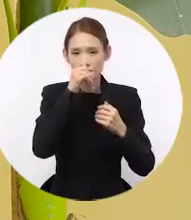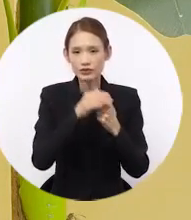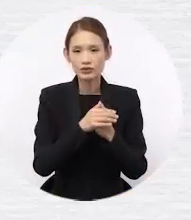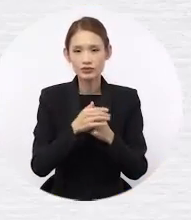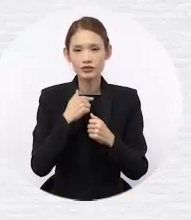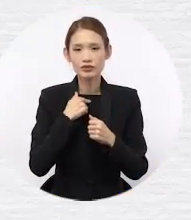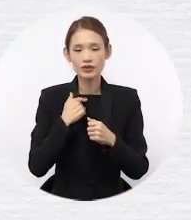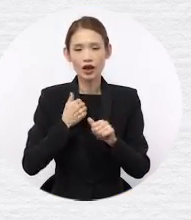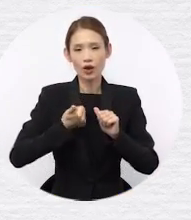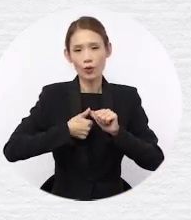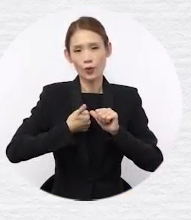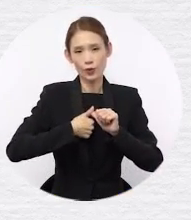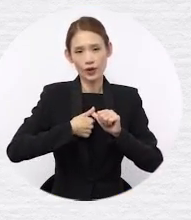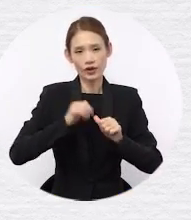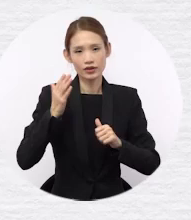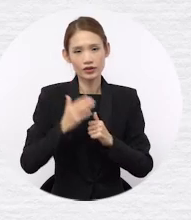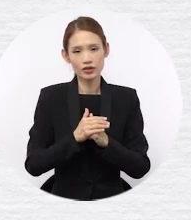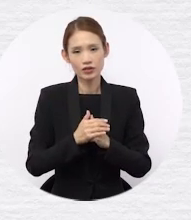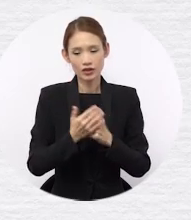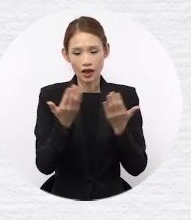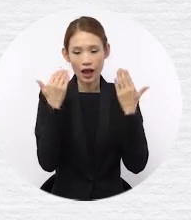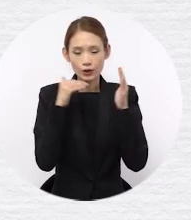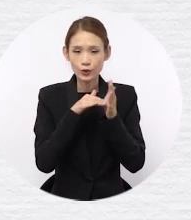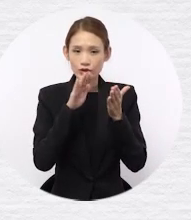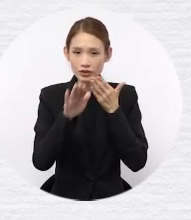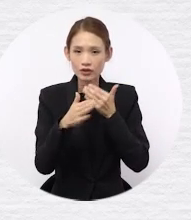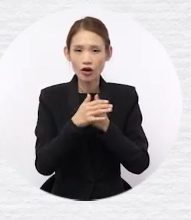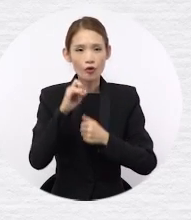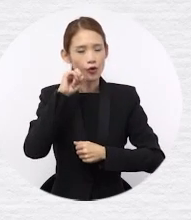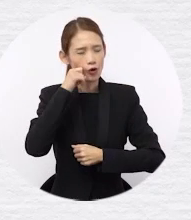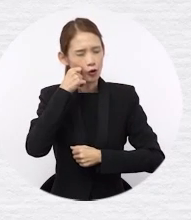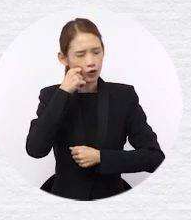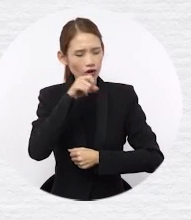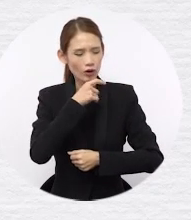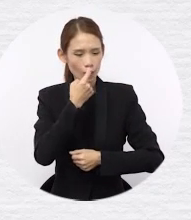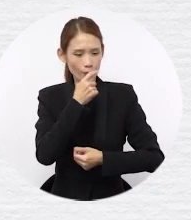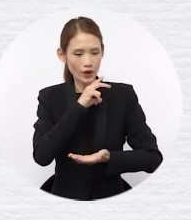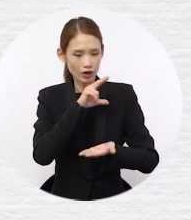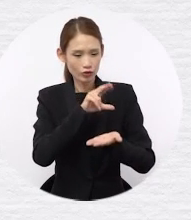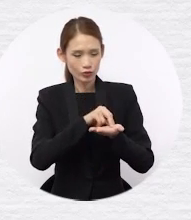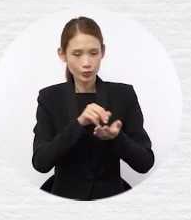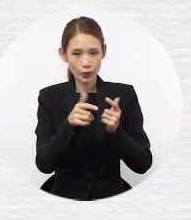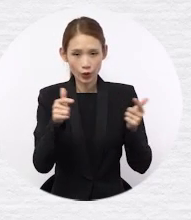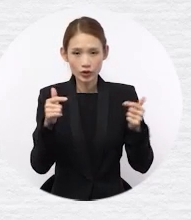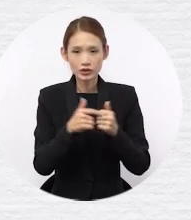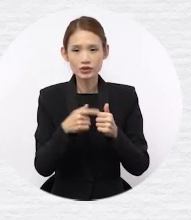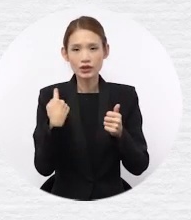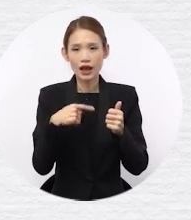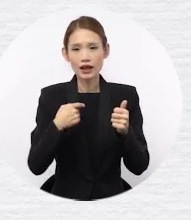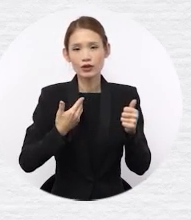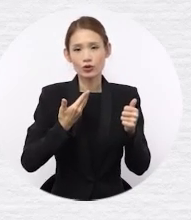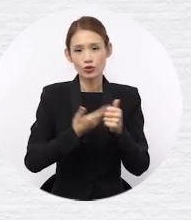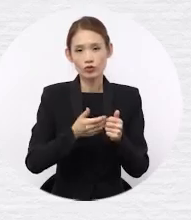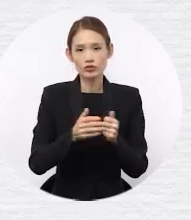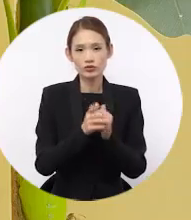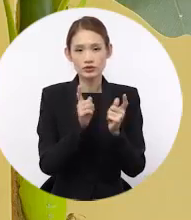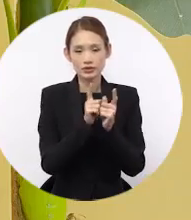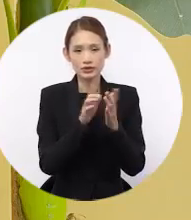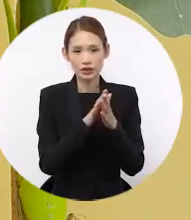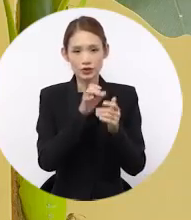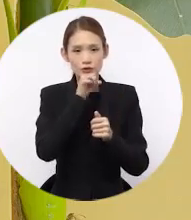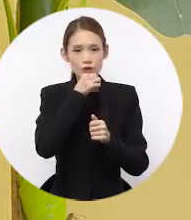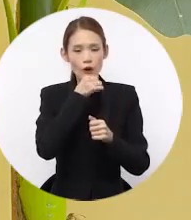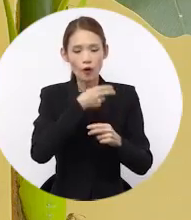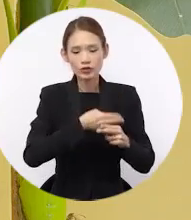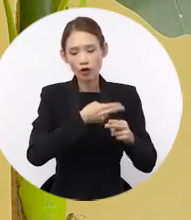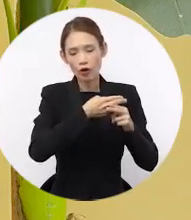있었어요. 여기에선 또 제가 멘토가 되어서 방과 후에 그 친구가 어려워하는 과목을 가르쳐주는 프로그램을 했거든요.